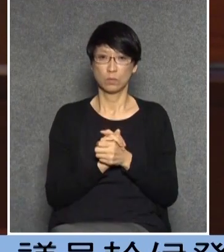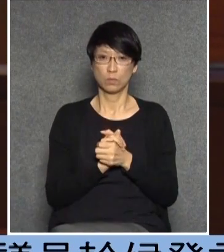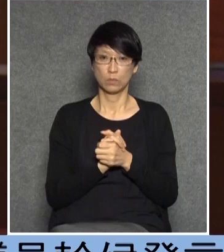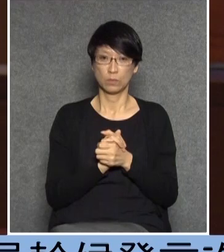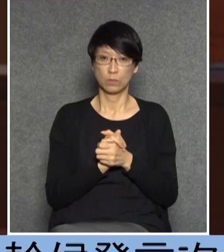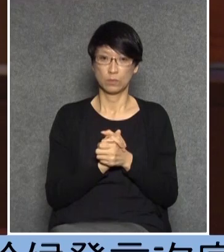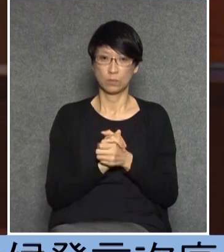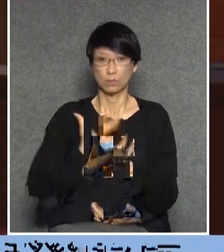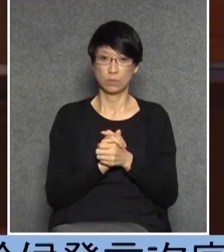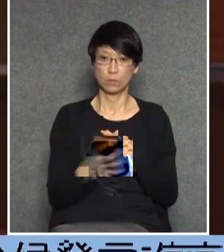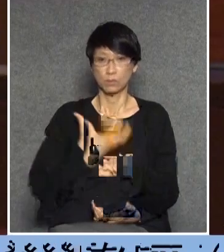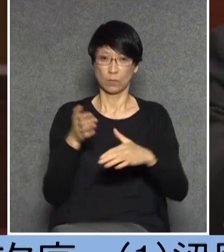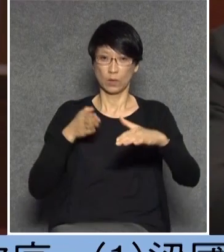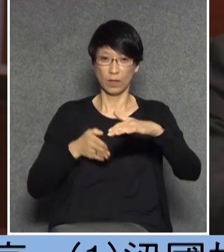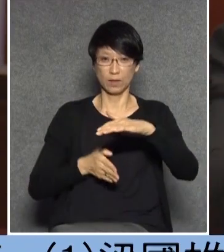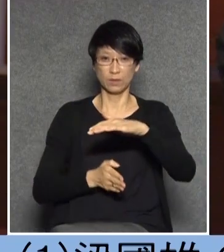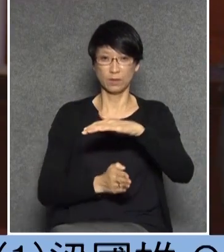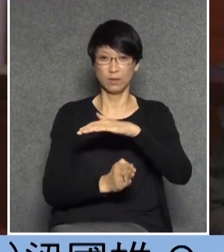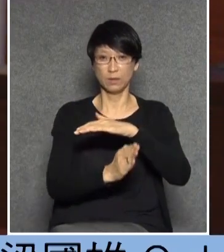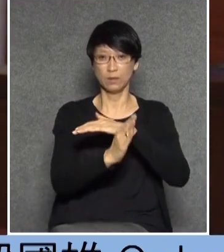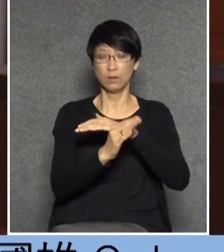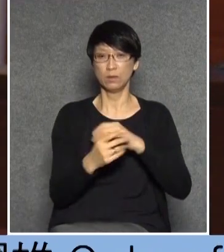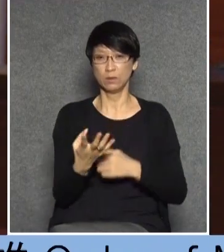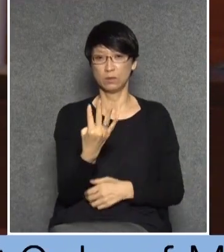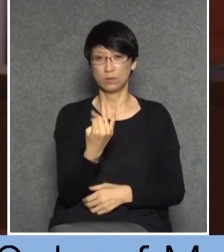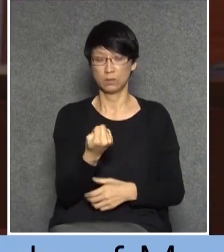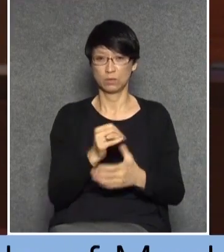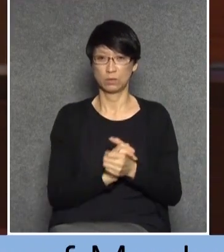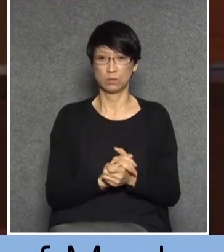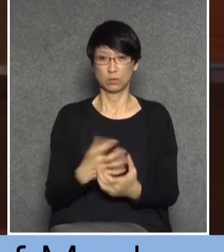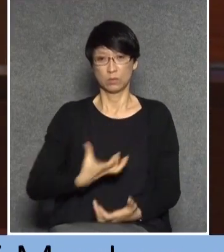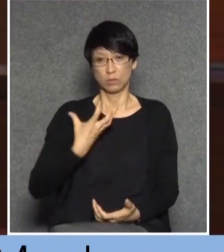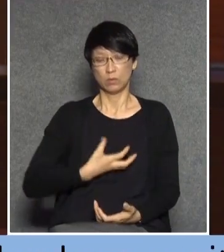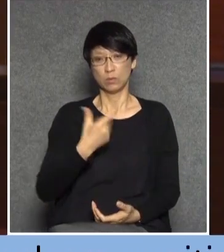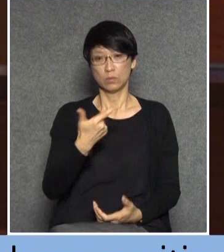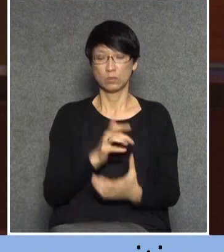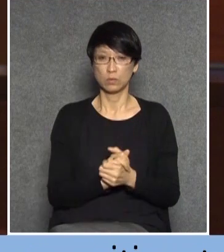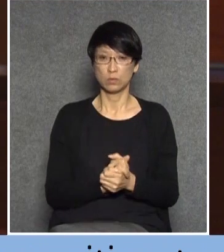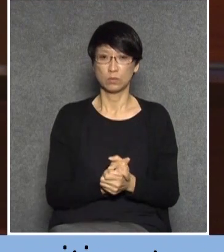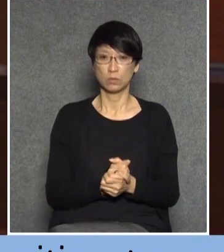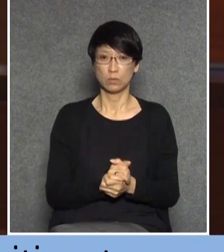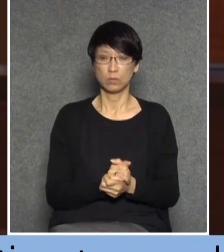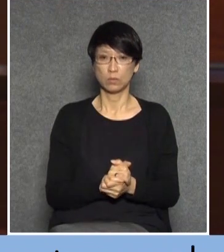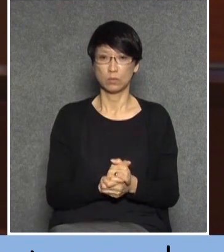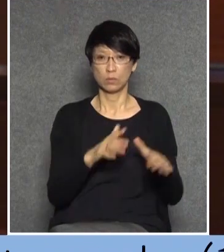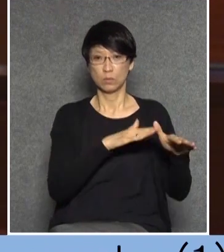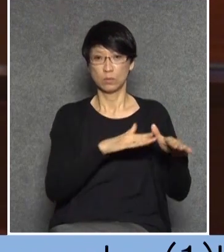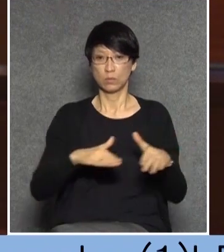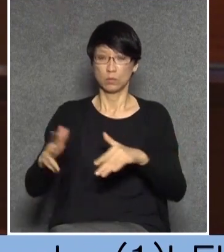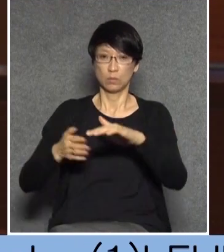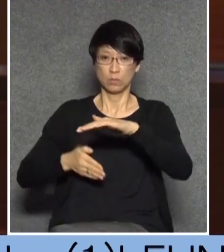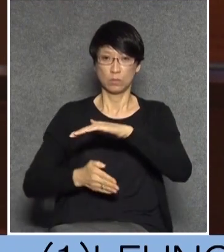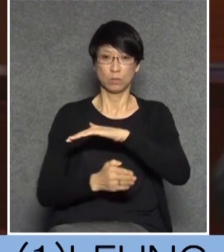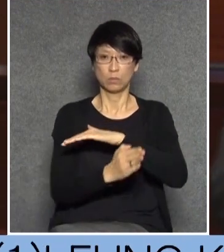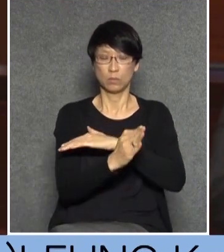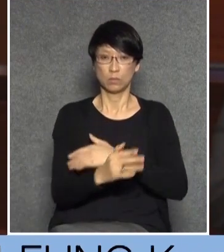那幾條隧道才是神人共憤，主席，香港三條海底隧道的安排一直為